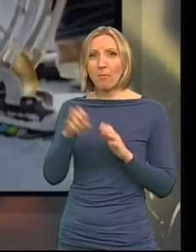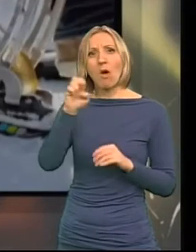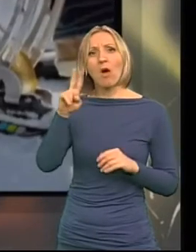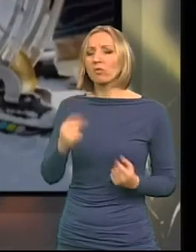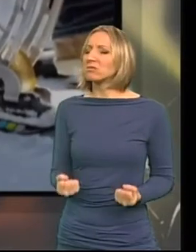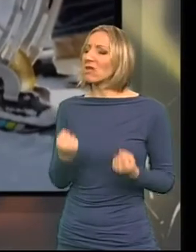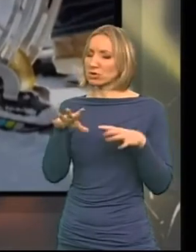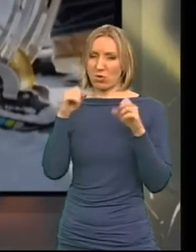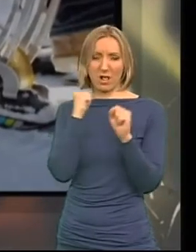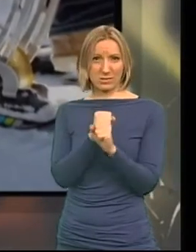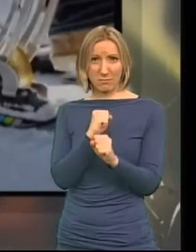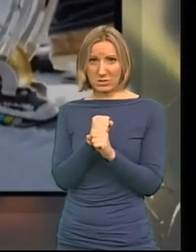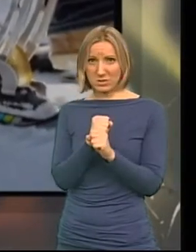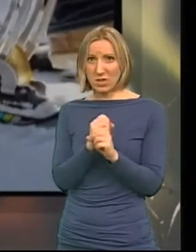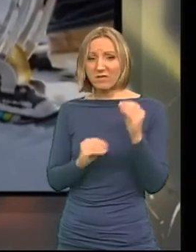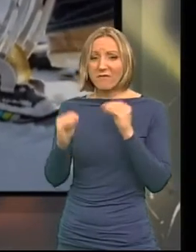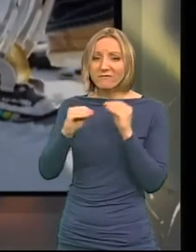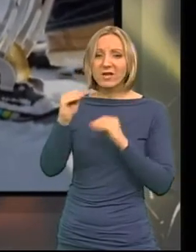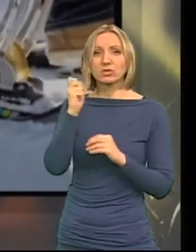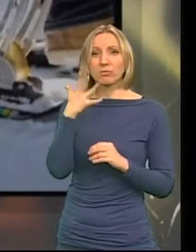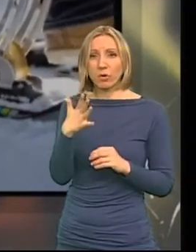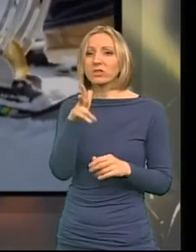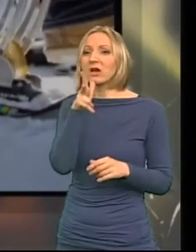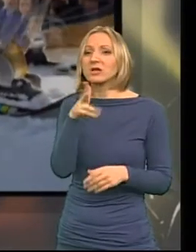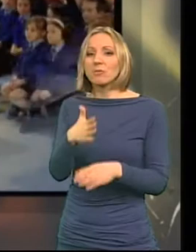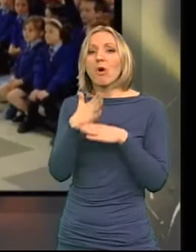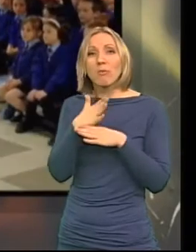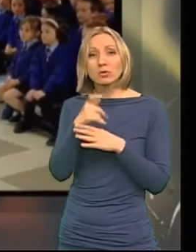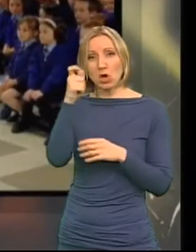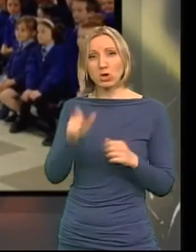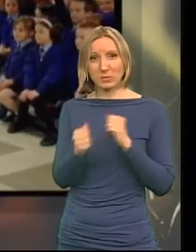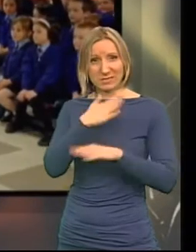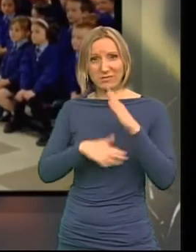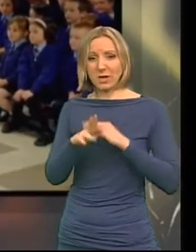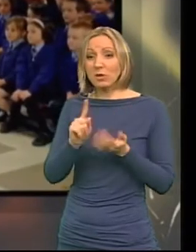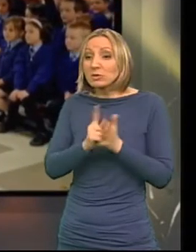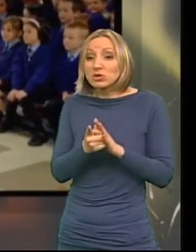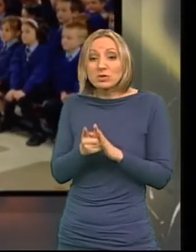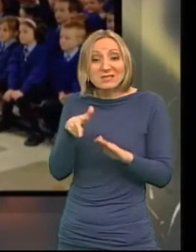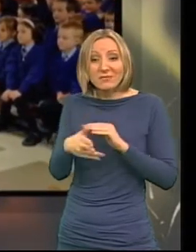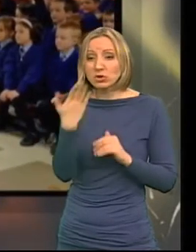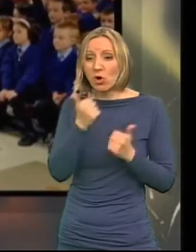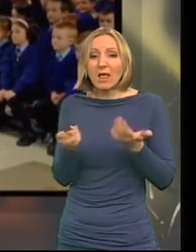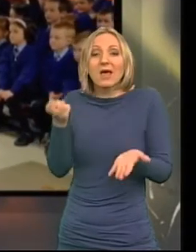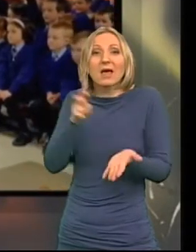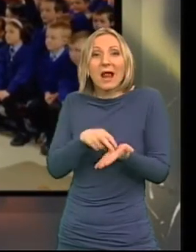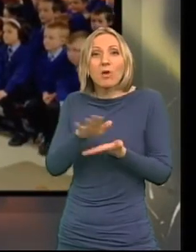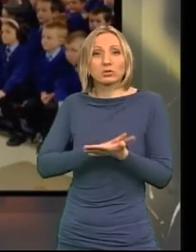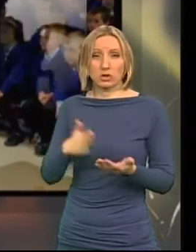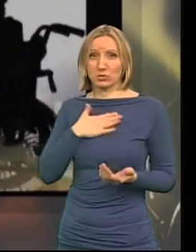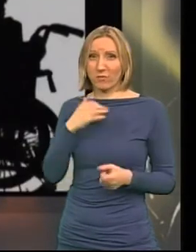veoma teško nalaze posao i sve veći broj njih traži pomoć za osobe sa invaliditetom čim završi školu ili vrlo rano na početku svog radnog